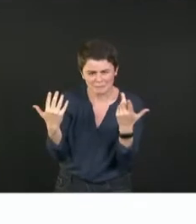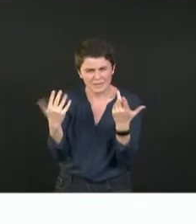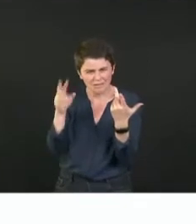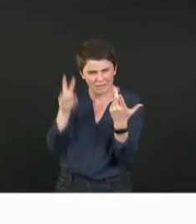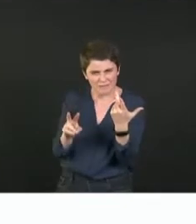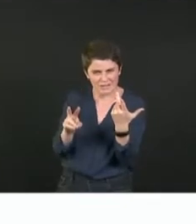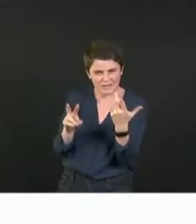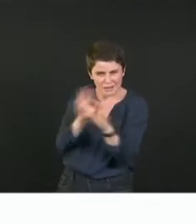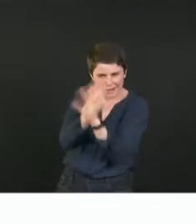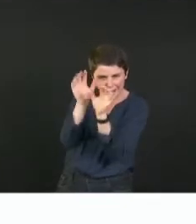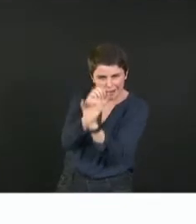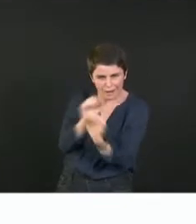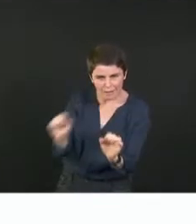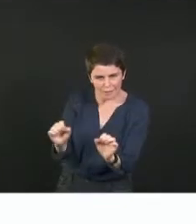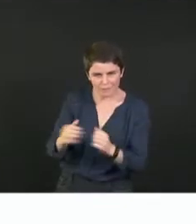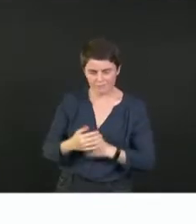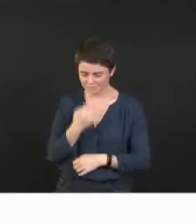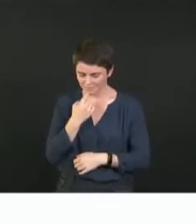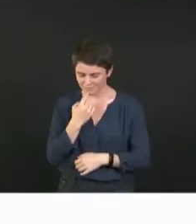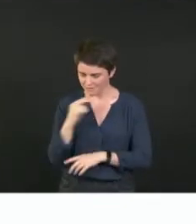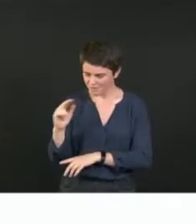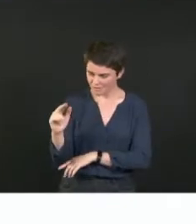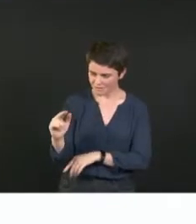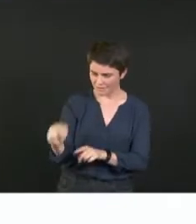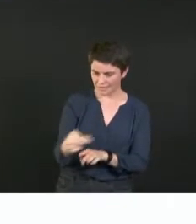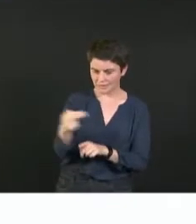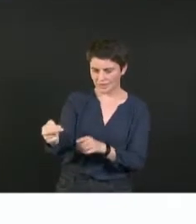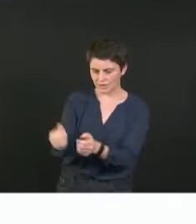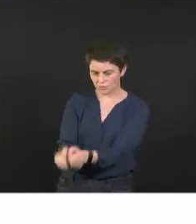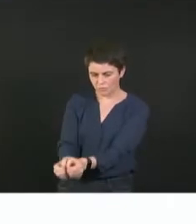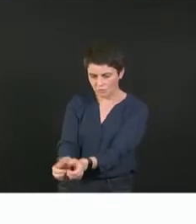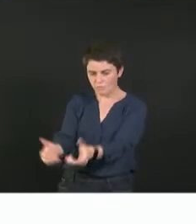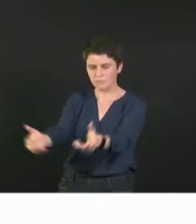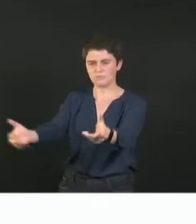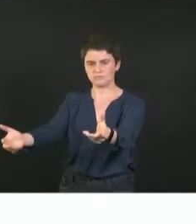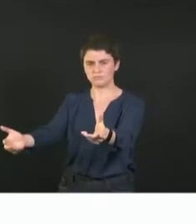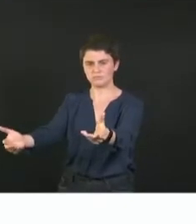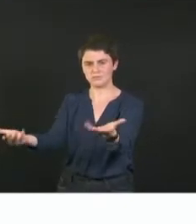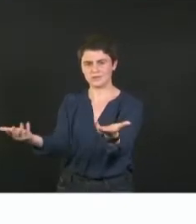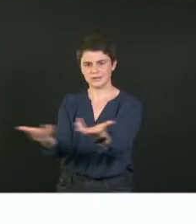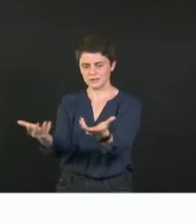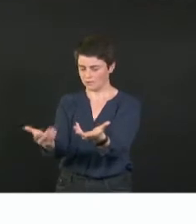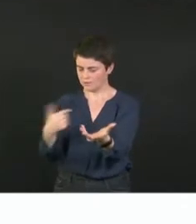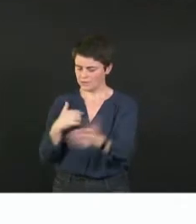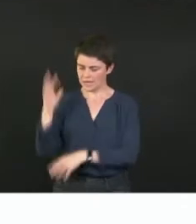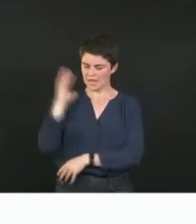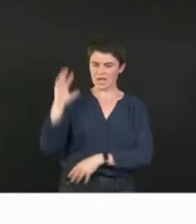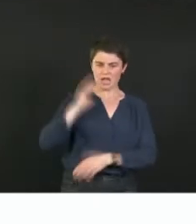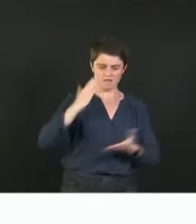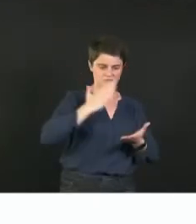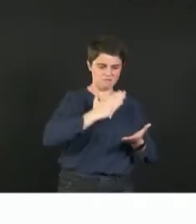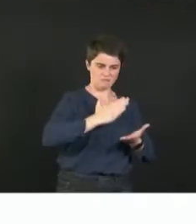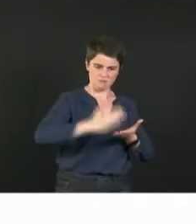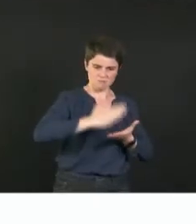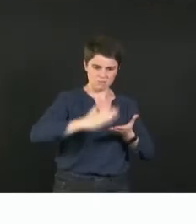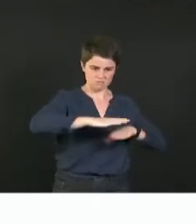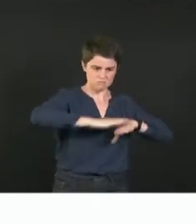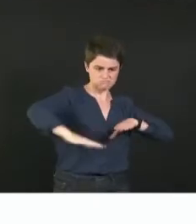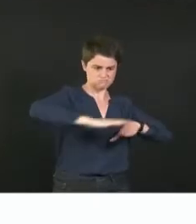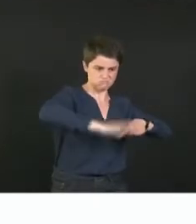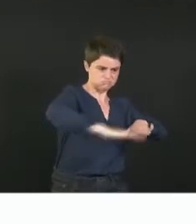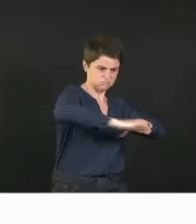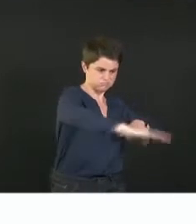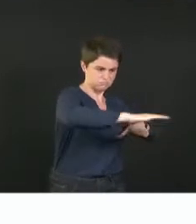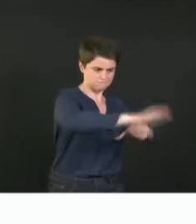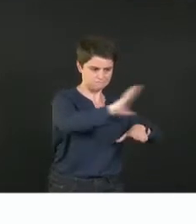Donc, laisser de la place à la nature, c'est aussi ça, revenir sur ce qu'on a imperméabilisé, ce que l'on a minéralisé.